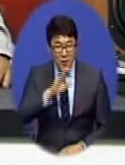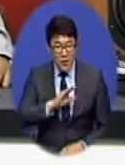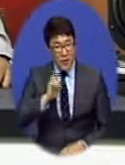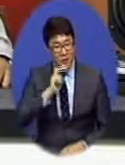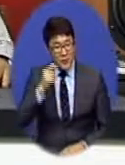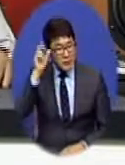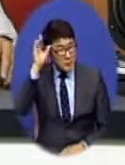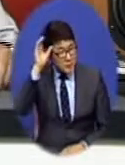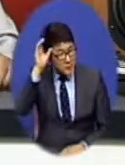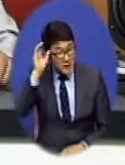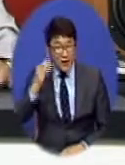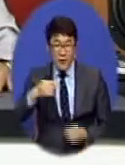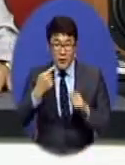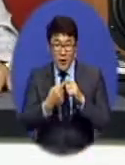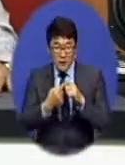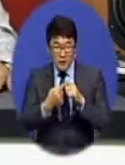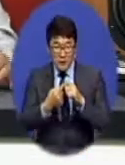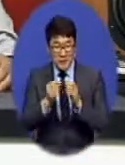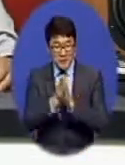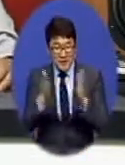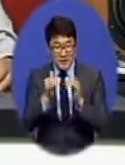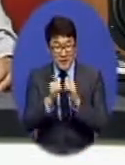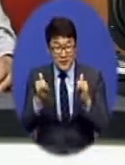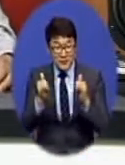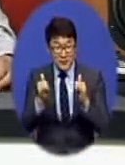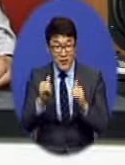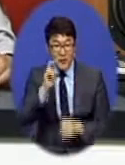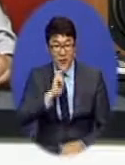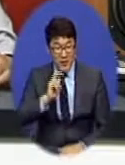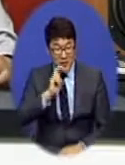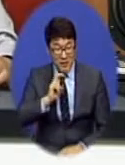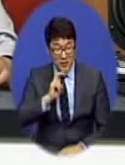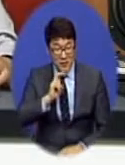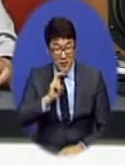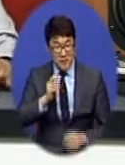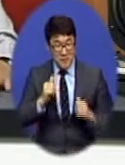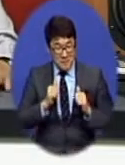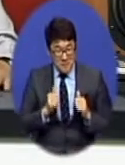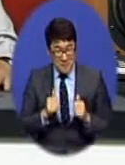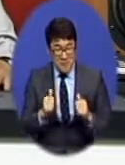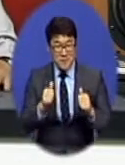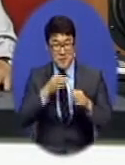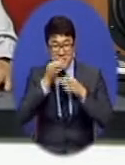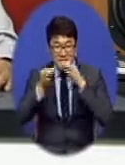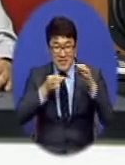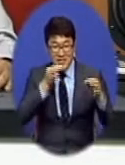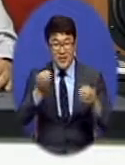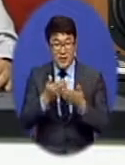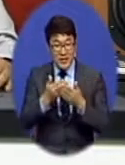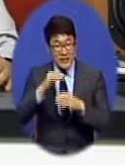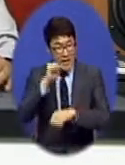예, 우리 자. 첫 스타트니까 그렇죠. 처음 시작하는 분의 송용봉님의 노래 네. 열심히 불러주시고